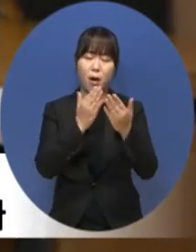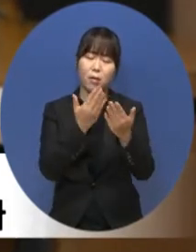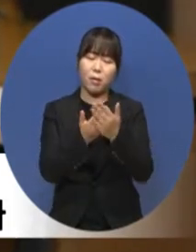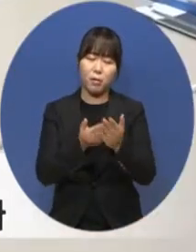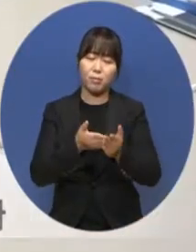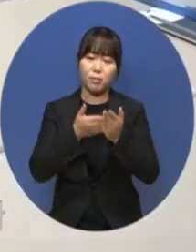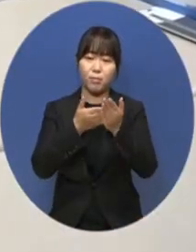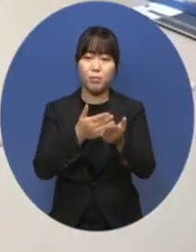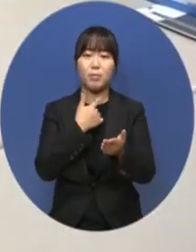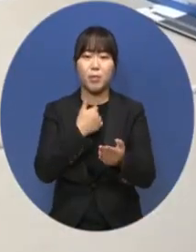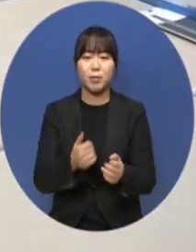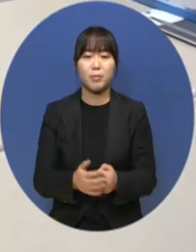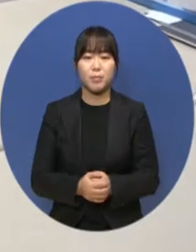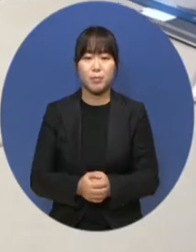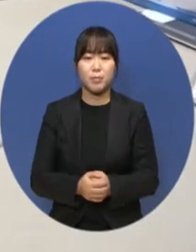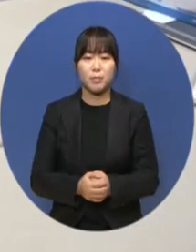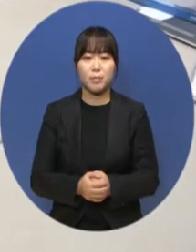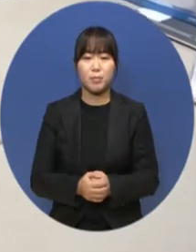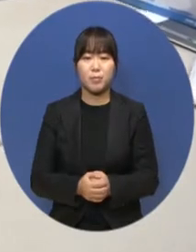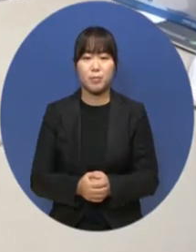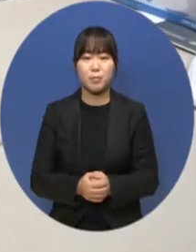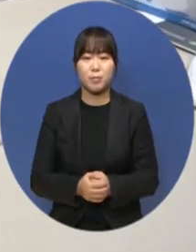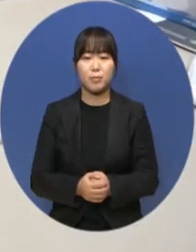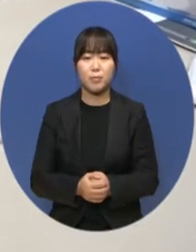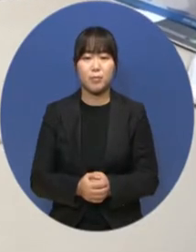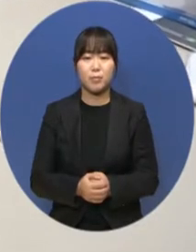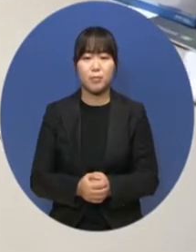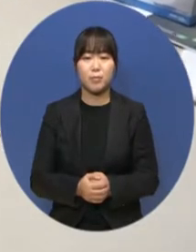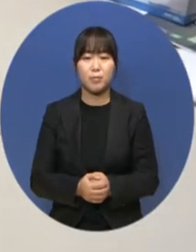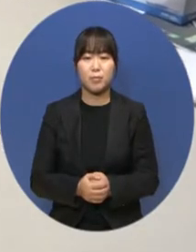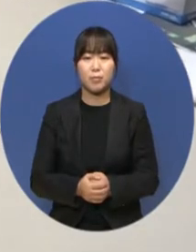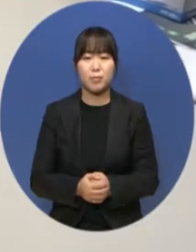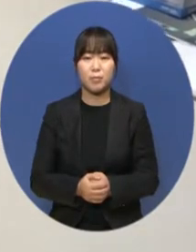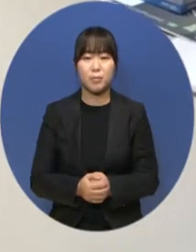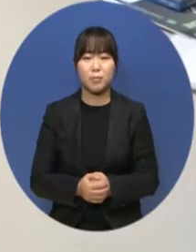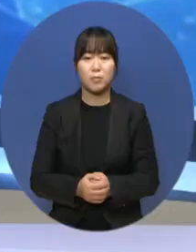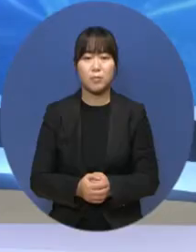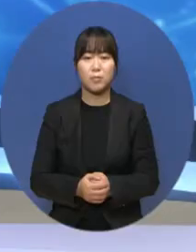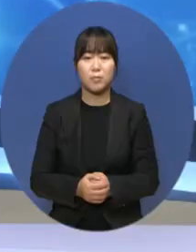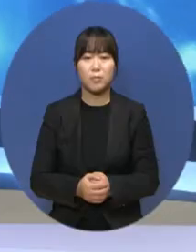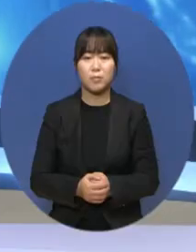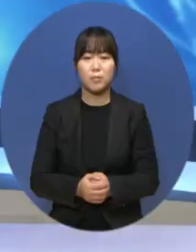제안을 했습니다. 복지TV 뉴스 서정령입니다.